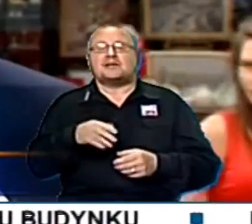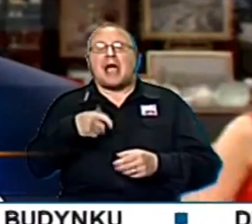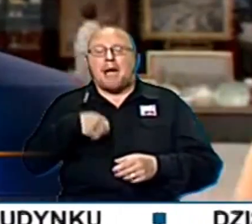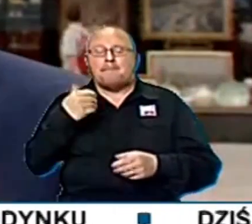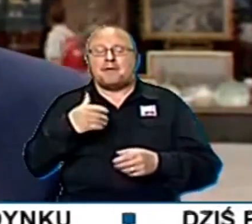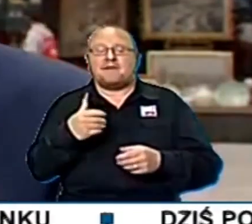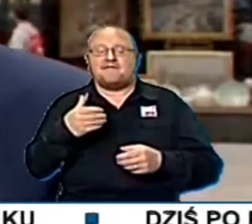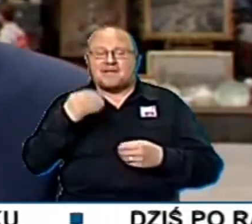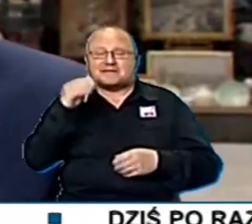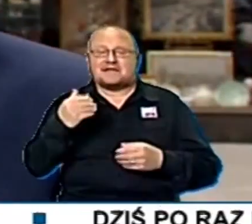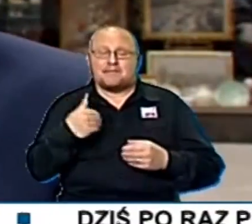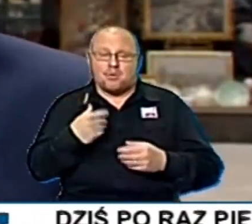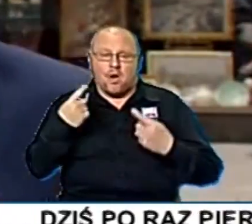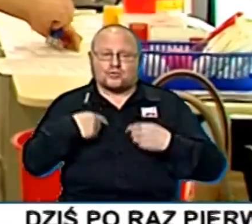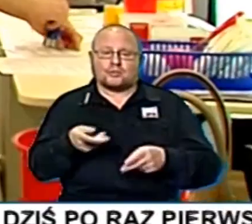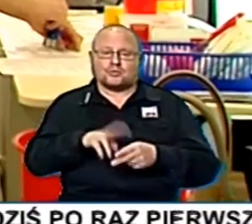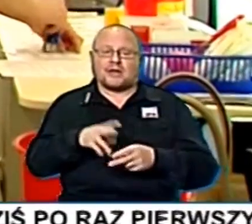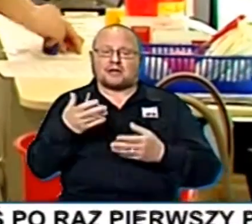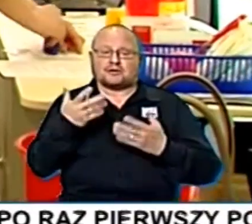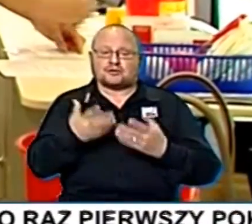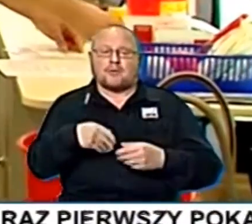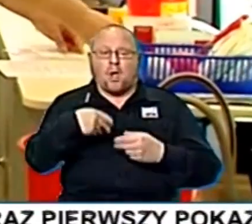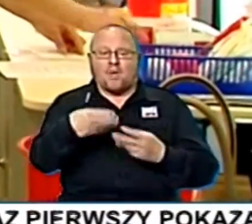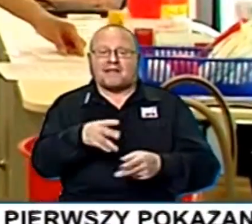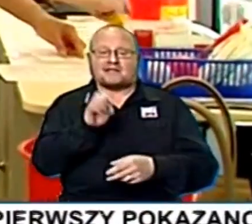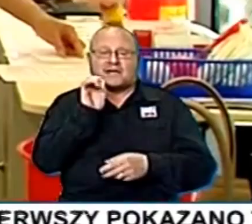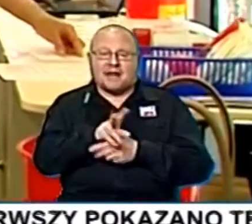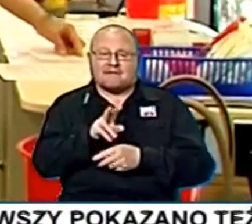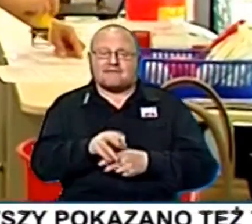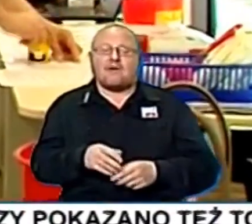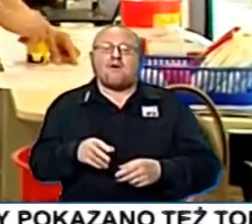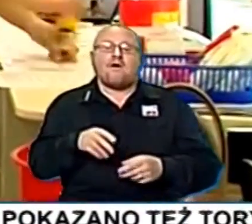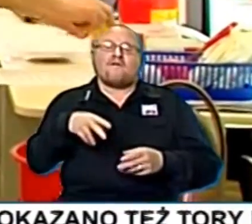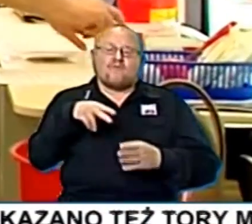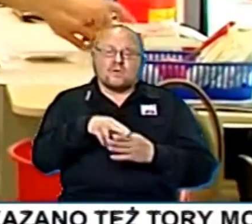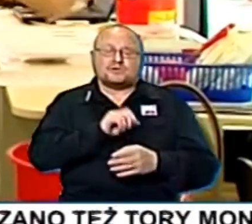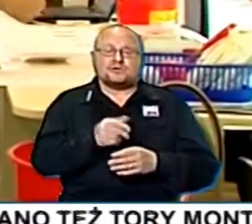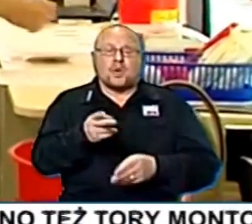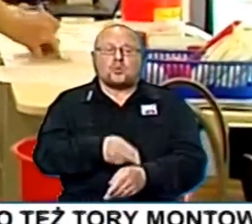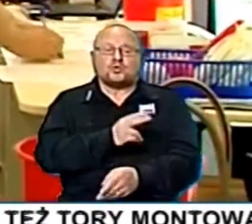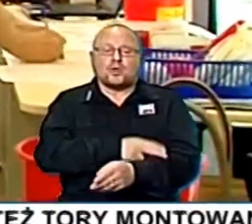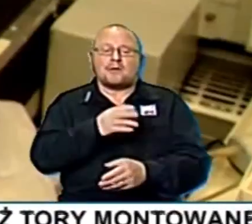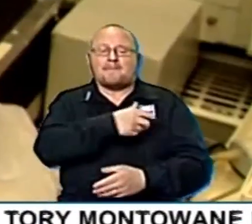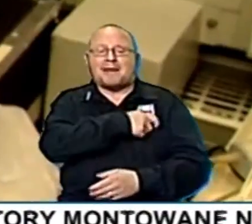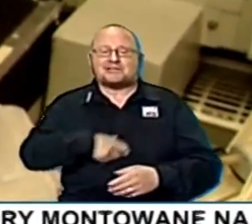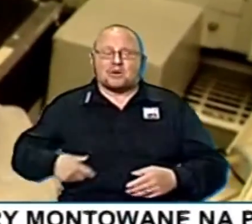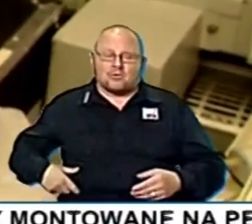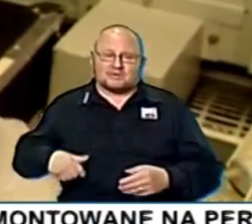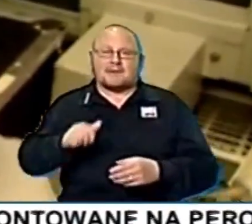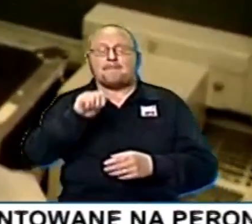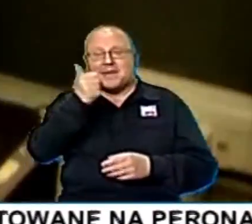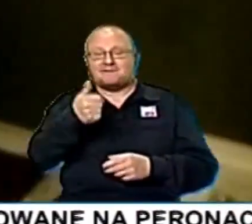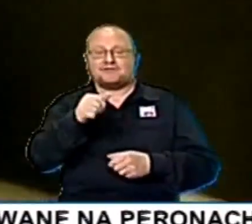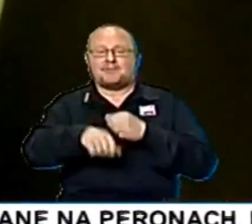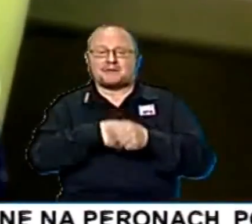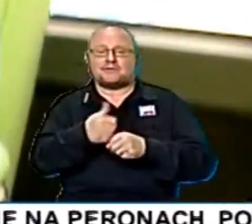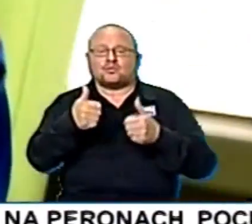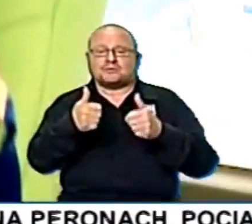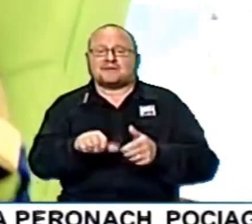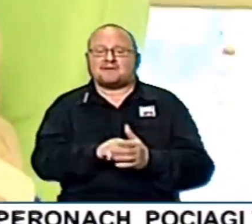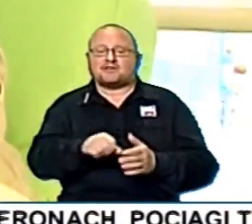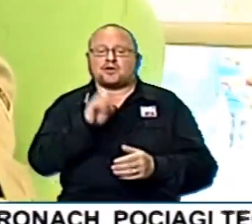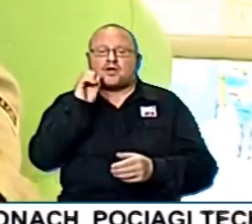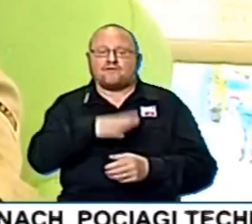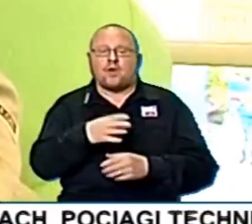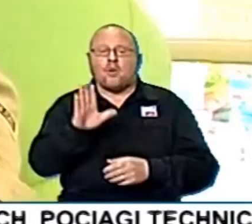coraz więcej było tych osób, które chcą oddać tą krew. W akcję włączył się Urząd Marszałkowski. Jego pracownicy jako pierwsi ustawili się w kolejce do